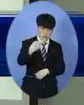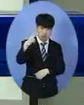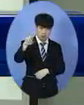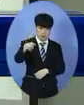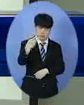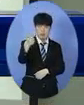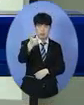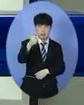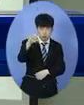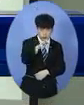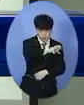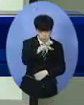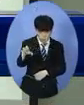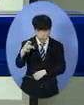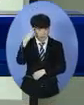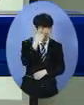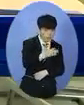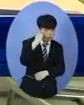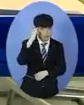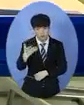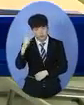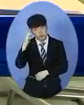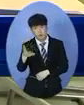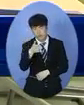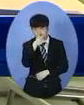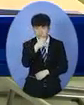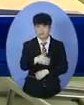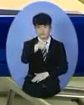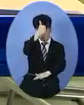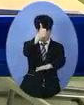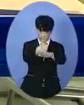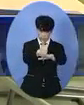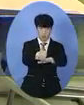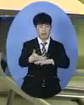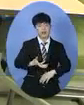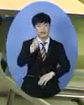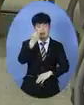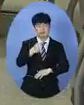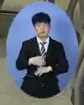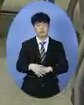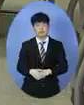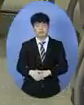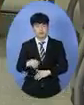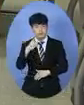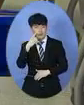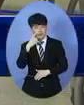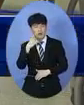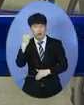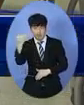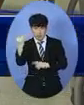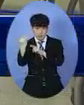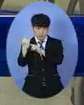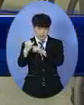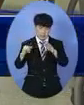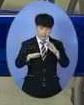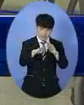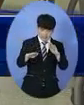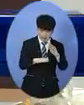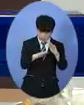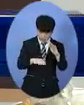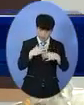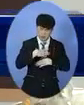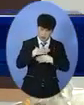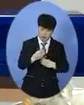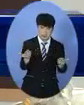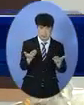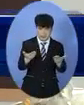기업체 250개소를 대상으로 가족 친화지수 조사를 실시한 바 있는데요. 그 결과를 토대로 직장 내 가족